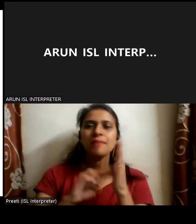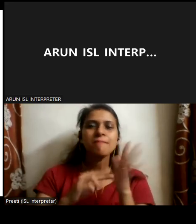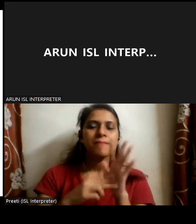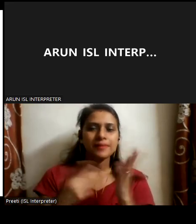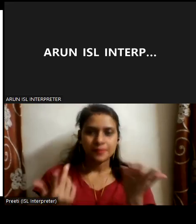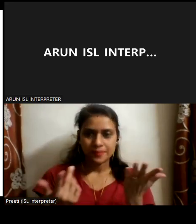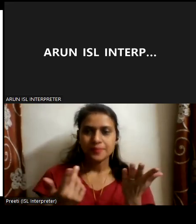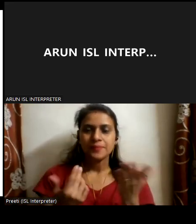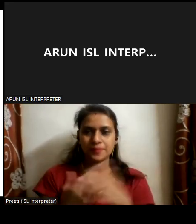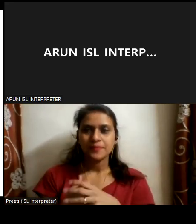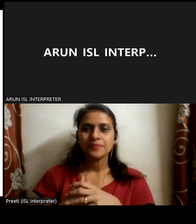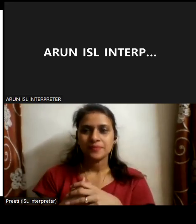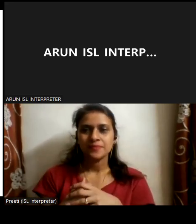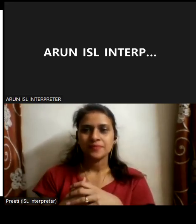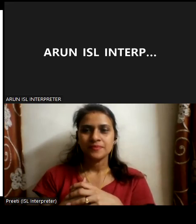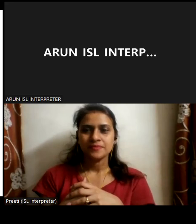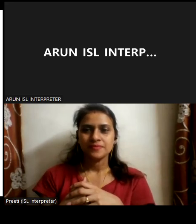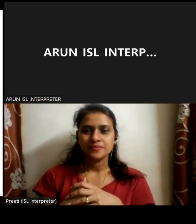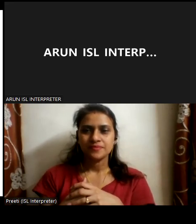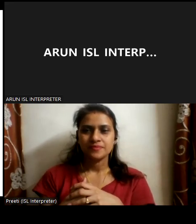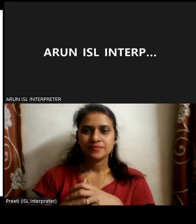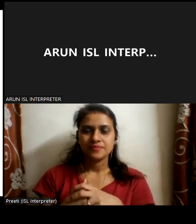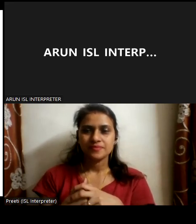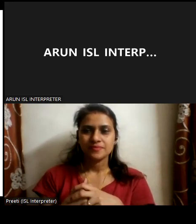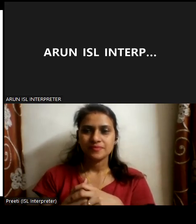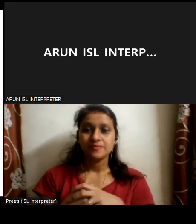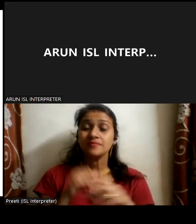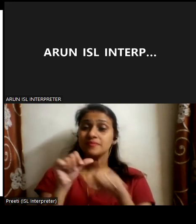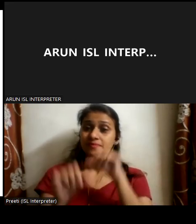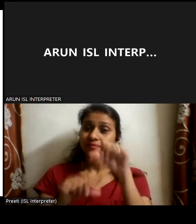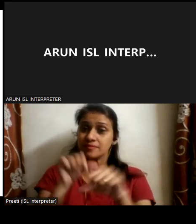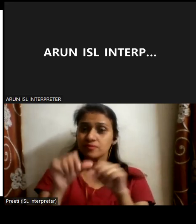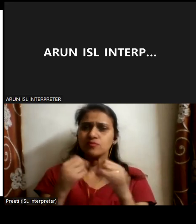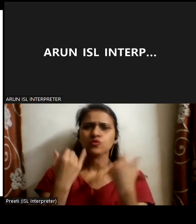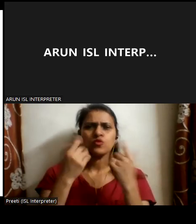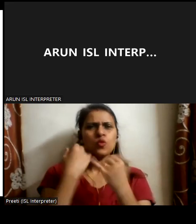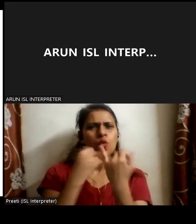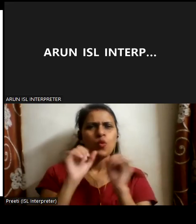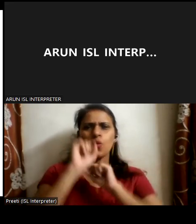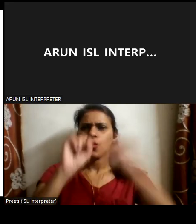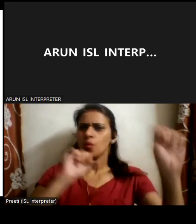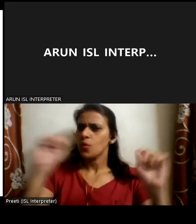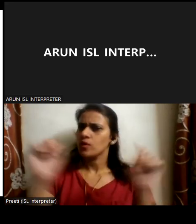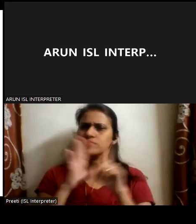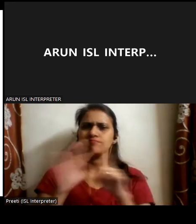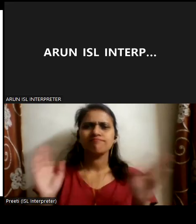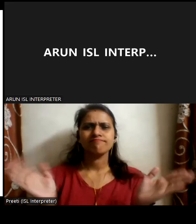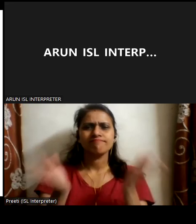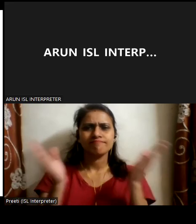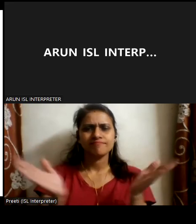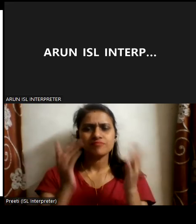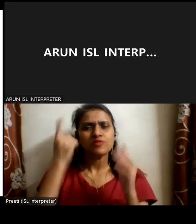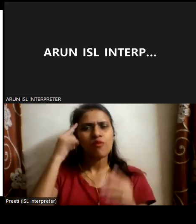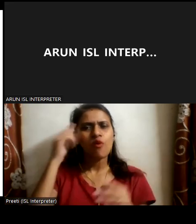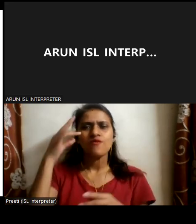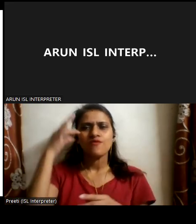and take steps at a very individual level to start with. To add further in